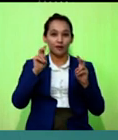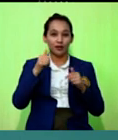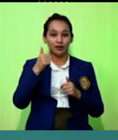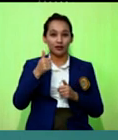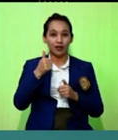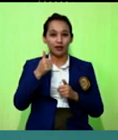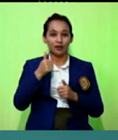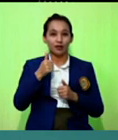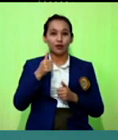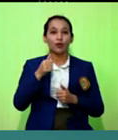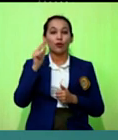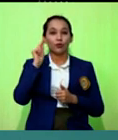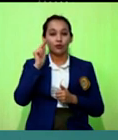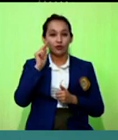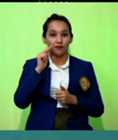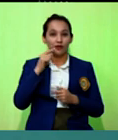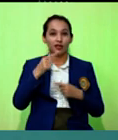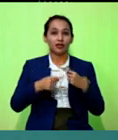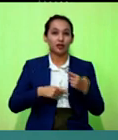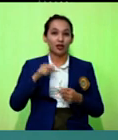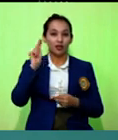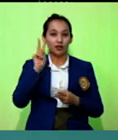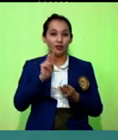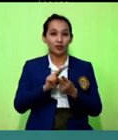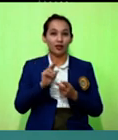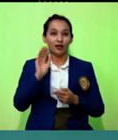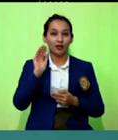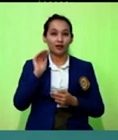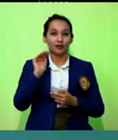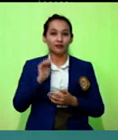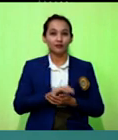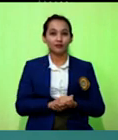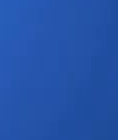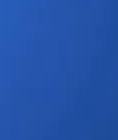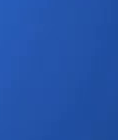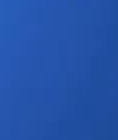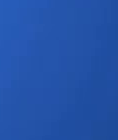yaxshi bajarasiz. Shu bilan kelgusi darsda ko'rishguncha, xayr bolajonlar.